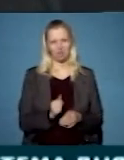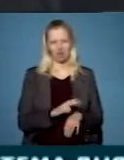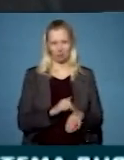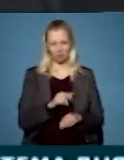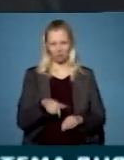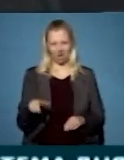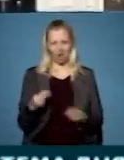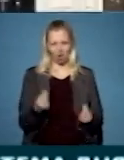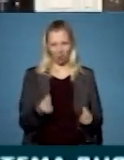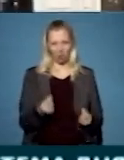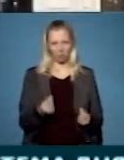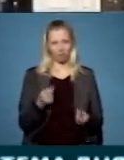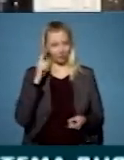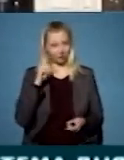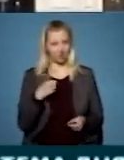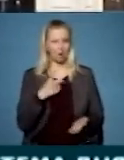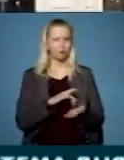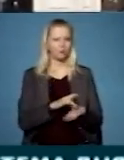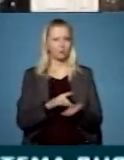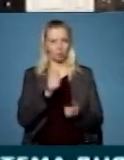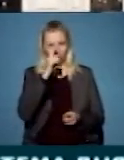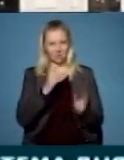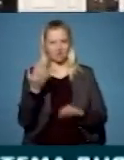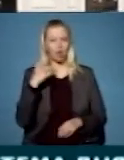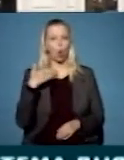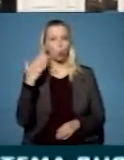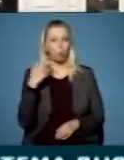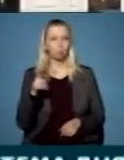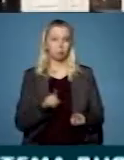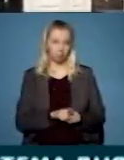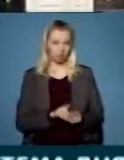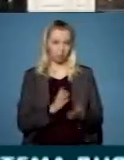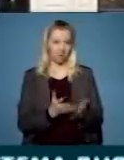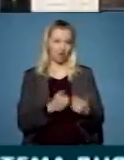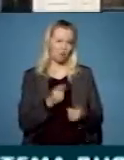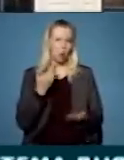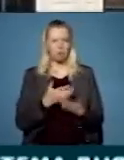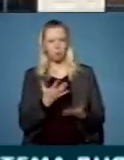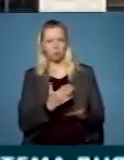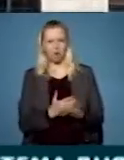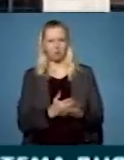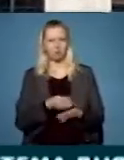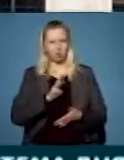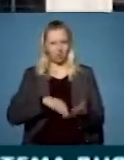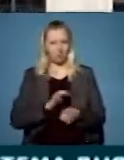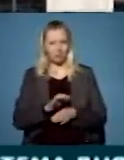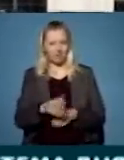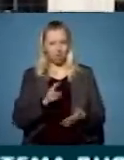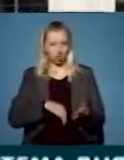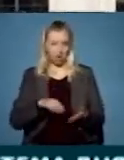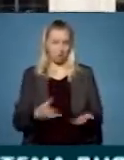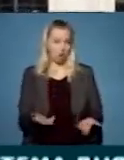міліцієнти, грошей тепер. Знаєте, я подорожувала буквально місяць назад в Румунію, там теж є такі радари, і вони нібито мають присилати штрафи. Ми